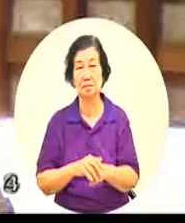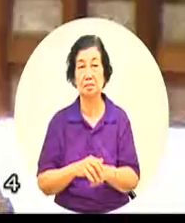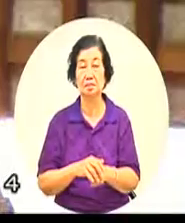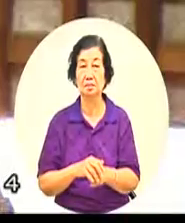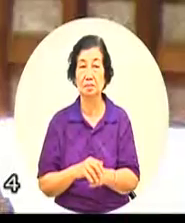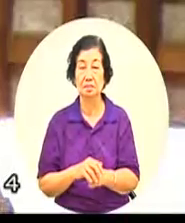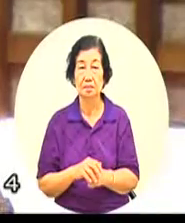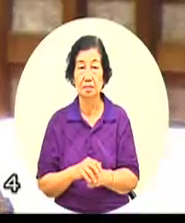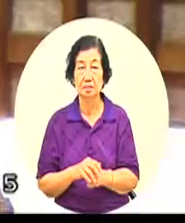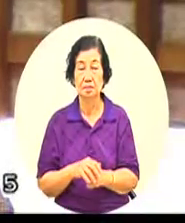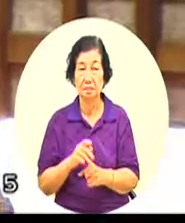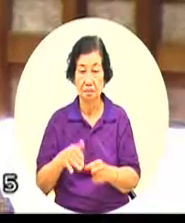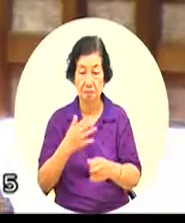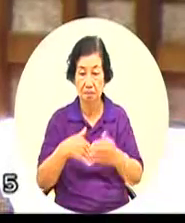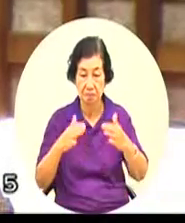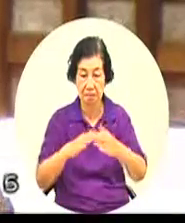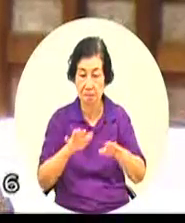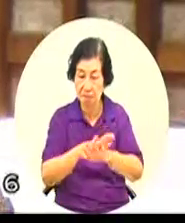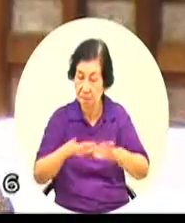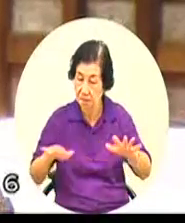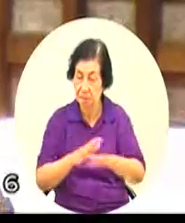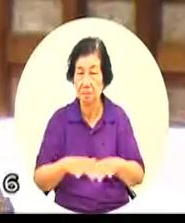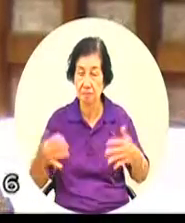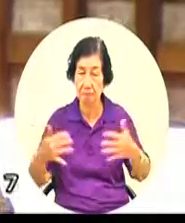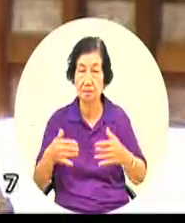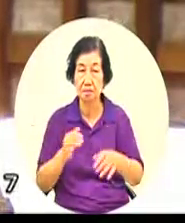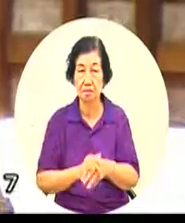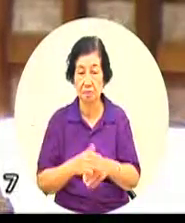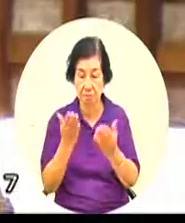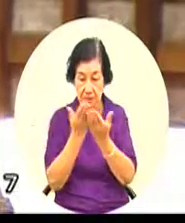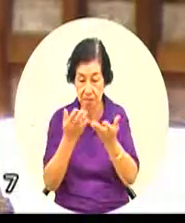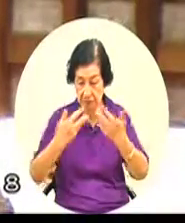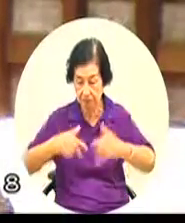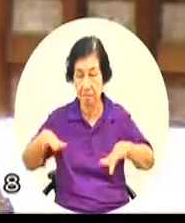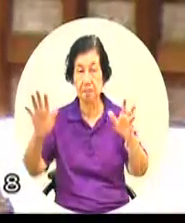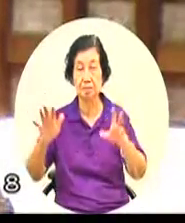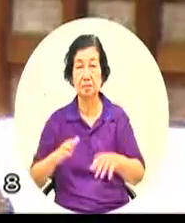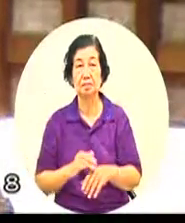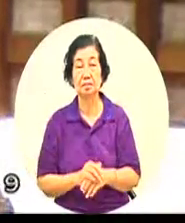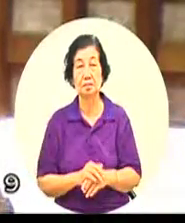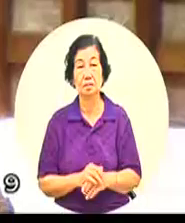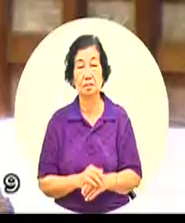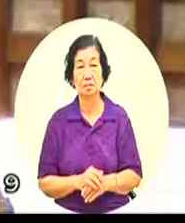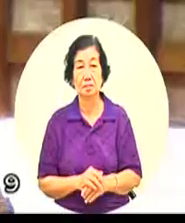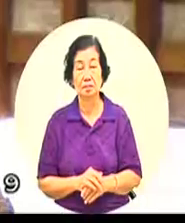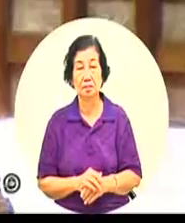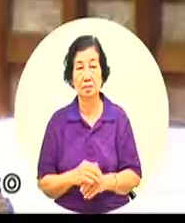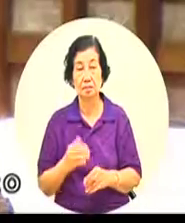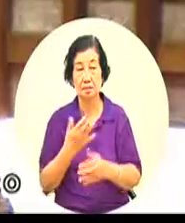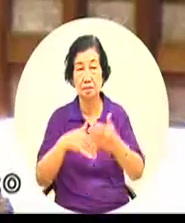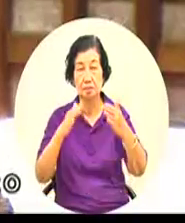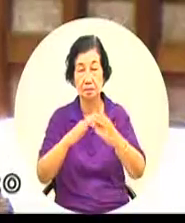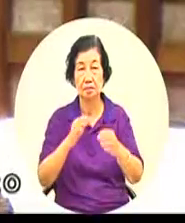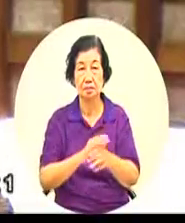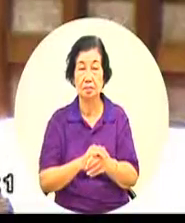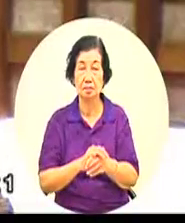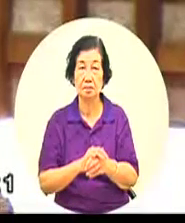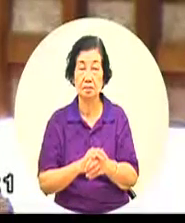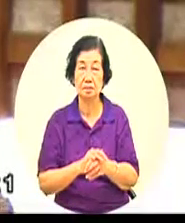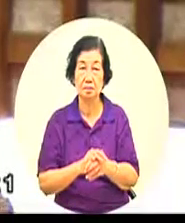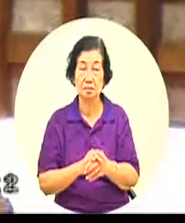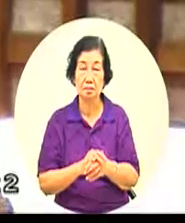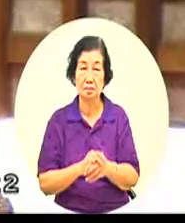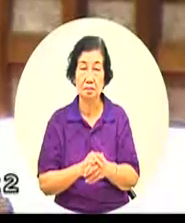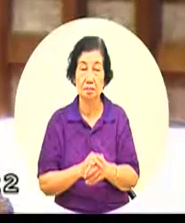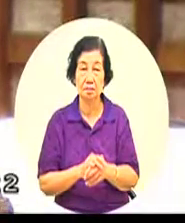学校的一个安全问题，那么下课以后，那么学校下课了以后呢，那么学校如何来防止